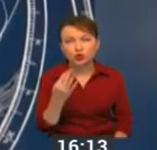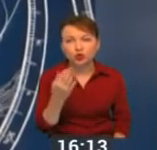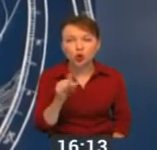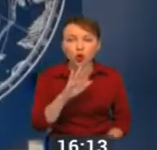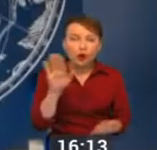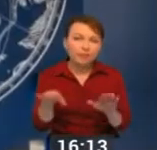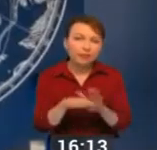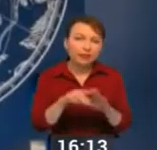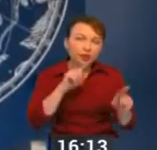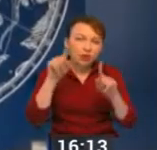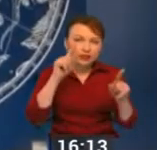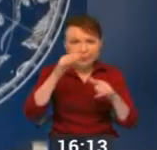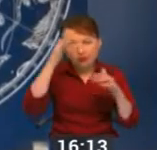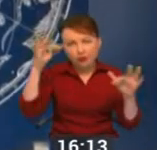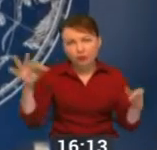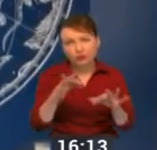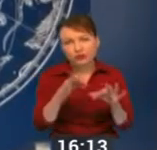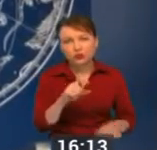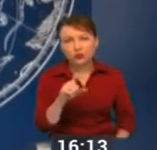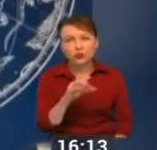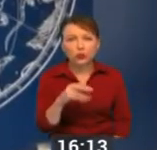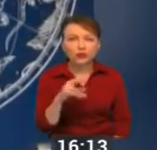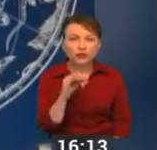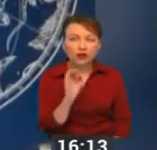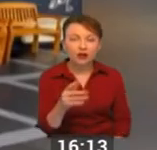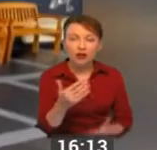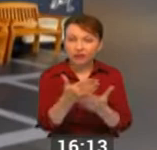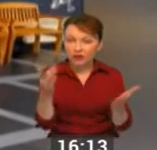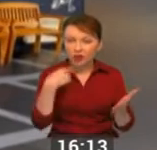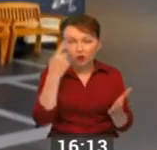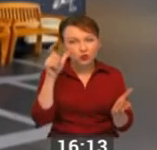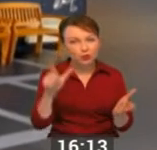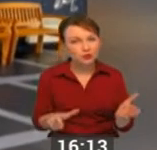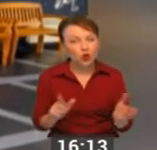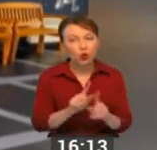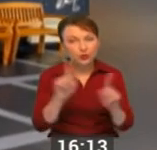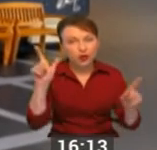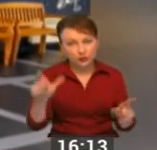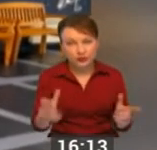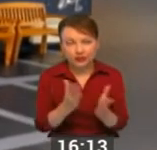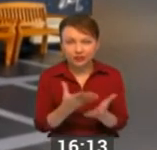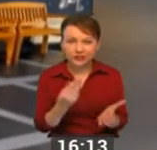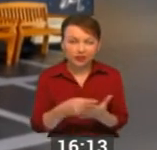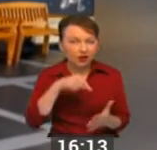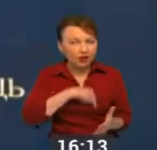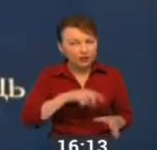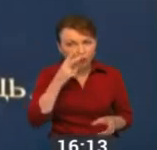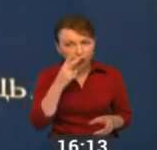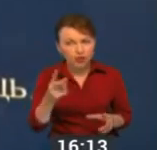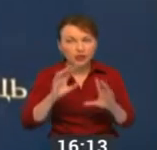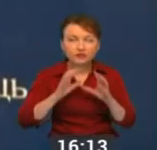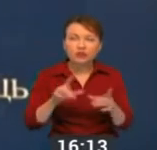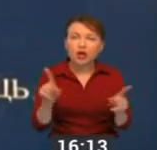небом. Музика зодіаку». Ви – особистість. Унікальна людина, яка має свій характер і погляд на світ. Але